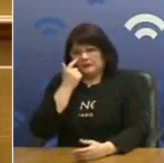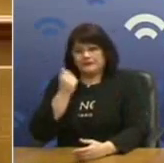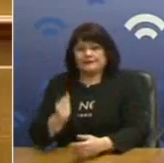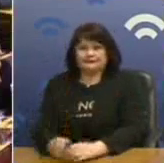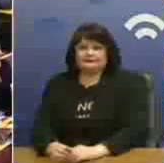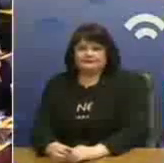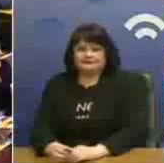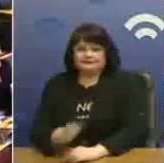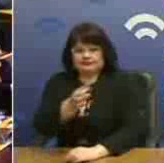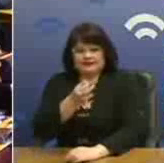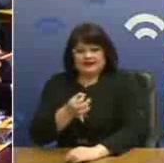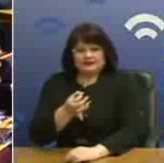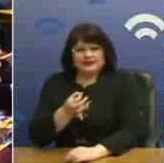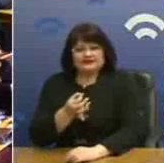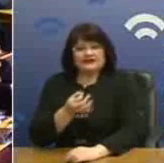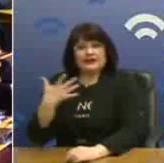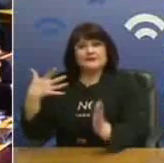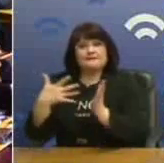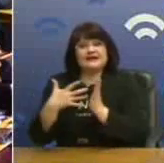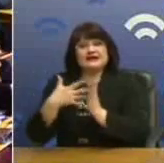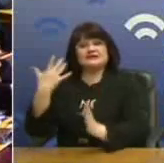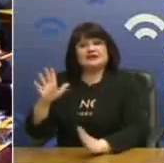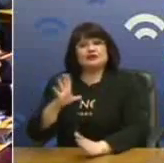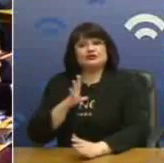Μιλήσατε για τους 5.500